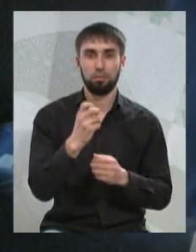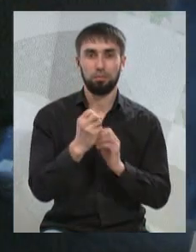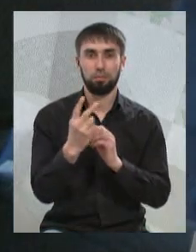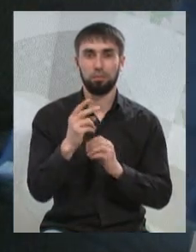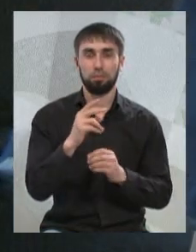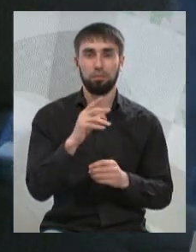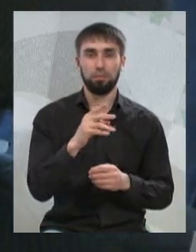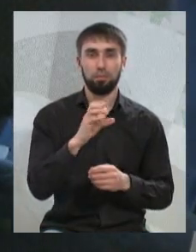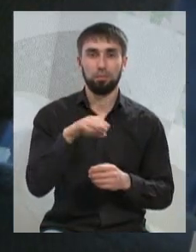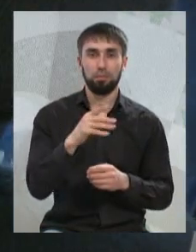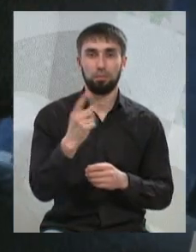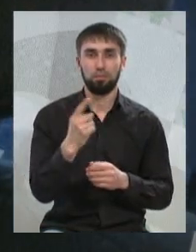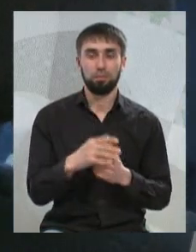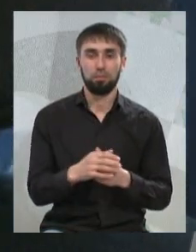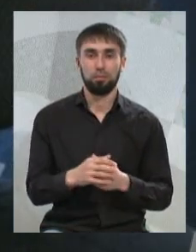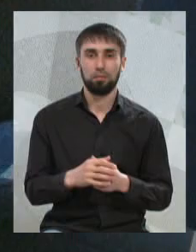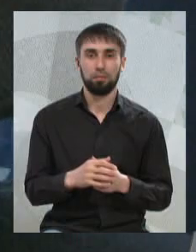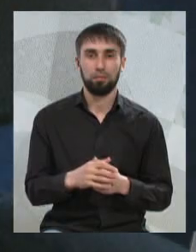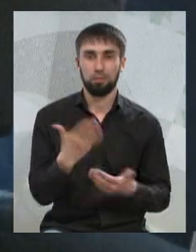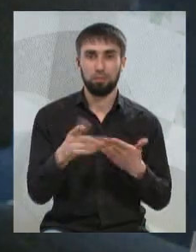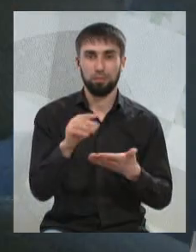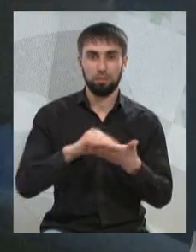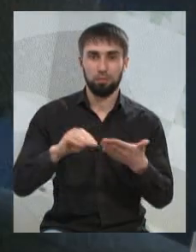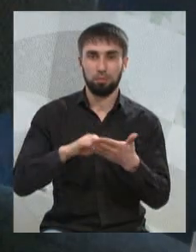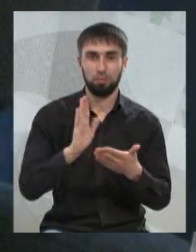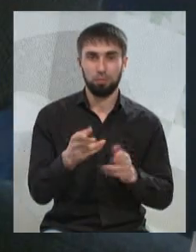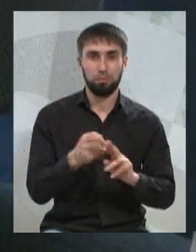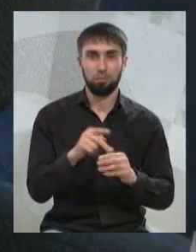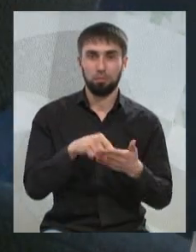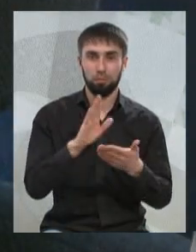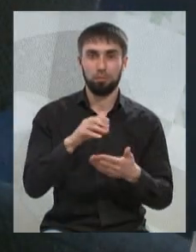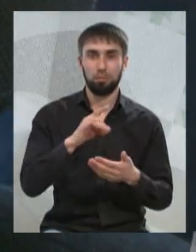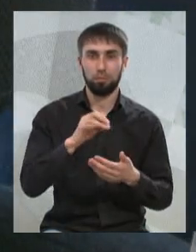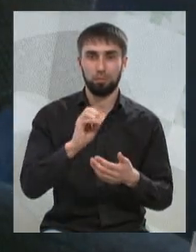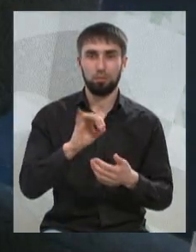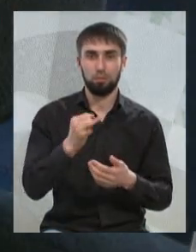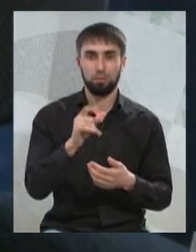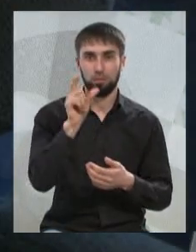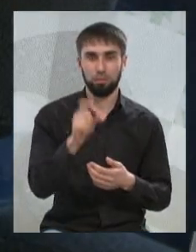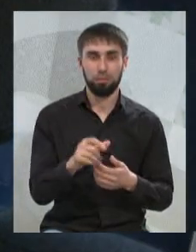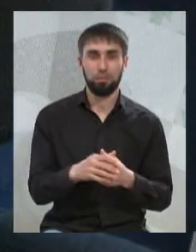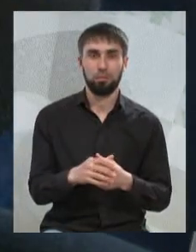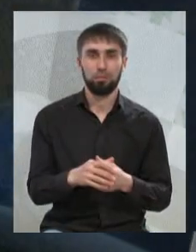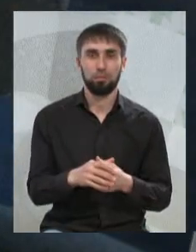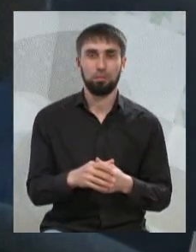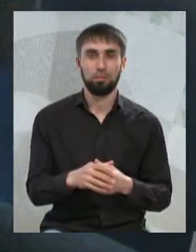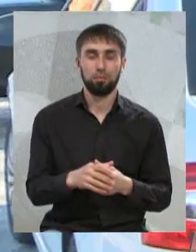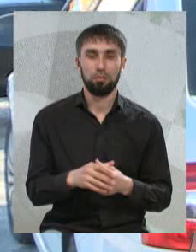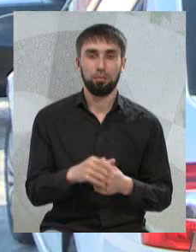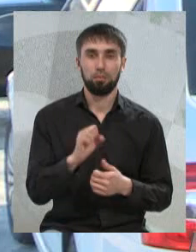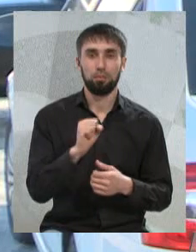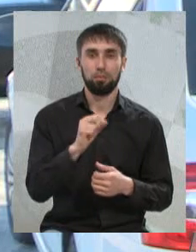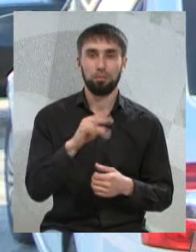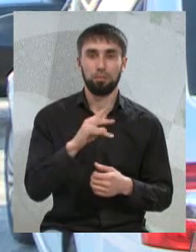3.1. Если впредь еще будете допускать, вам выпишут требования, и вы можете подвергнуться административному аресту. В